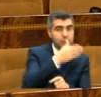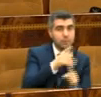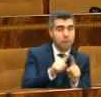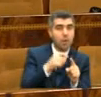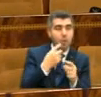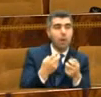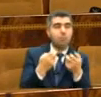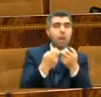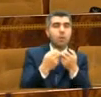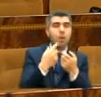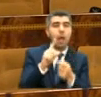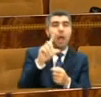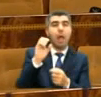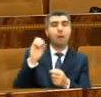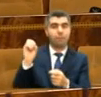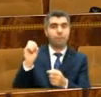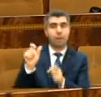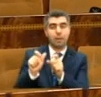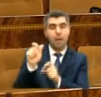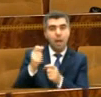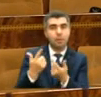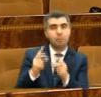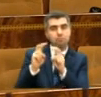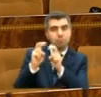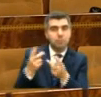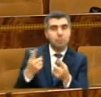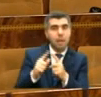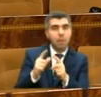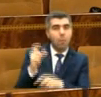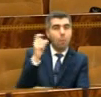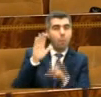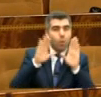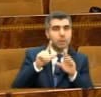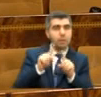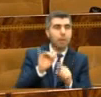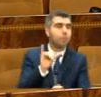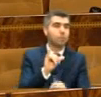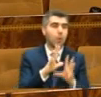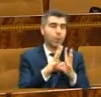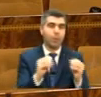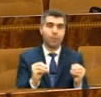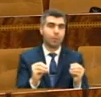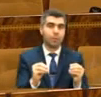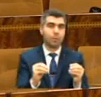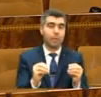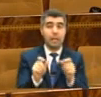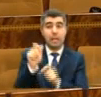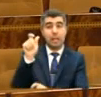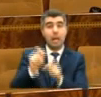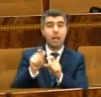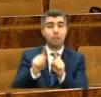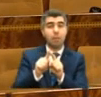مثلا 1000 نسمة ولا أقل وما عندهمش المسجد، يعني كيفاش غتصور هاد الناس هادو منذ الفيضانات